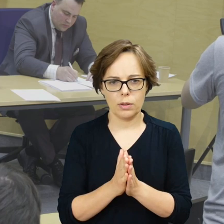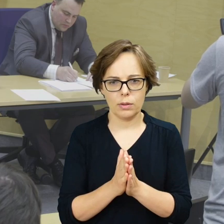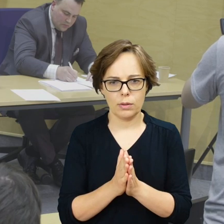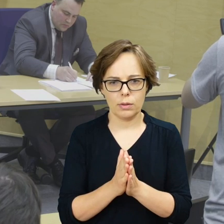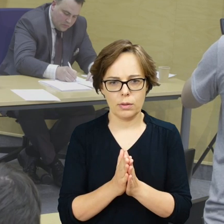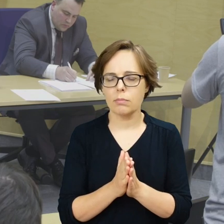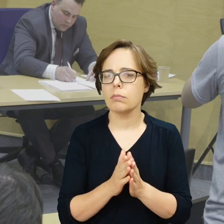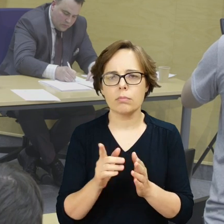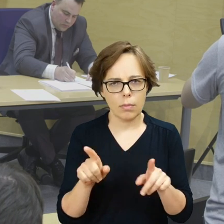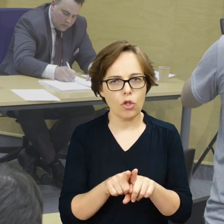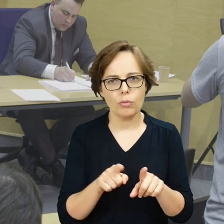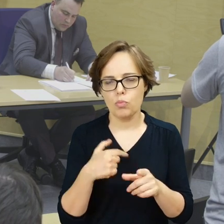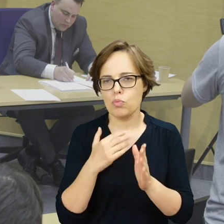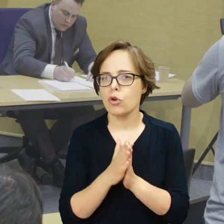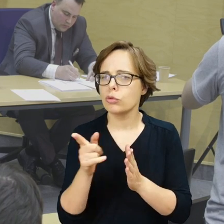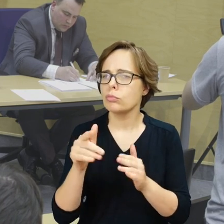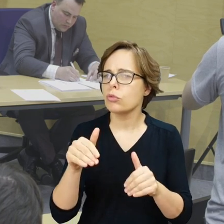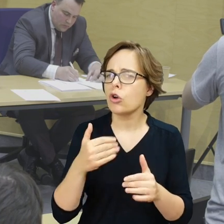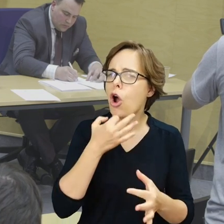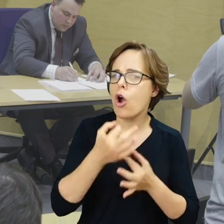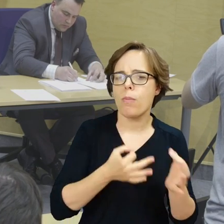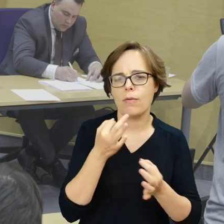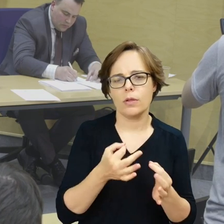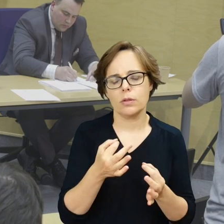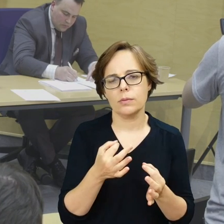apel. Czy mogłabyś nam opowiedzieć o